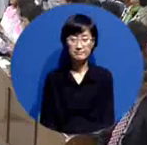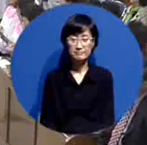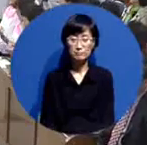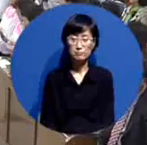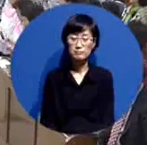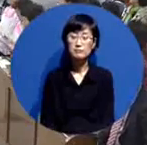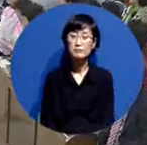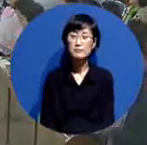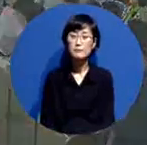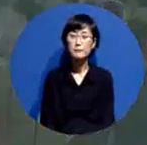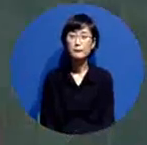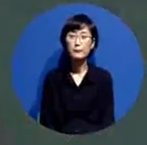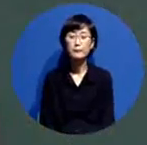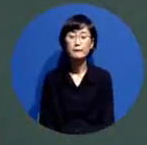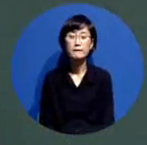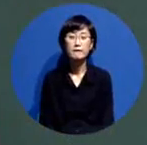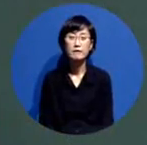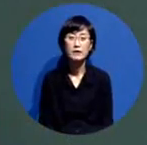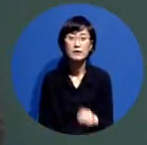예.